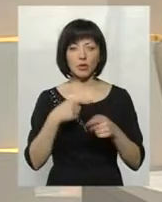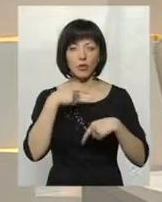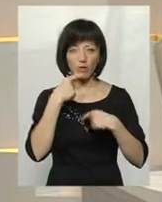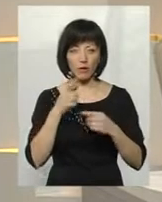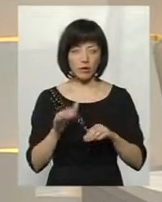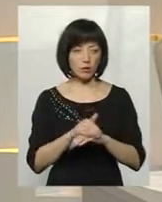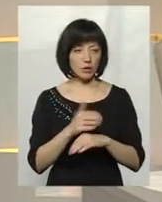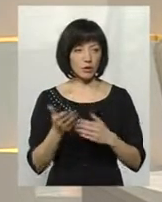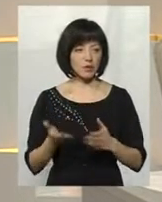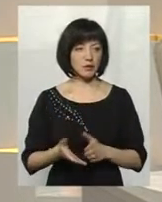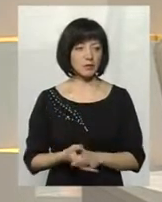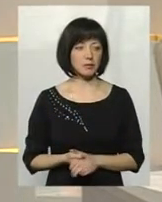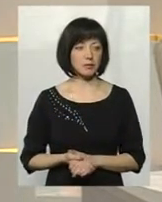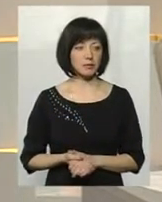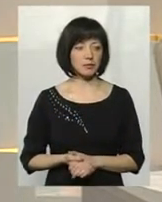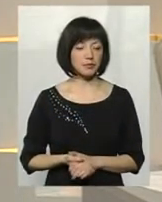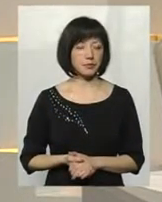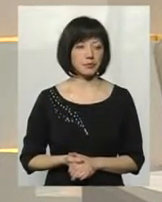говоріть, будь ласка.